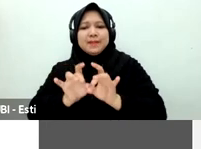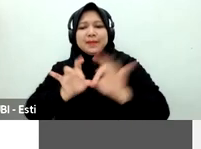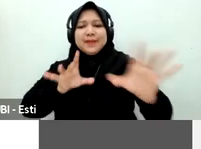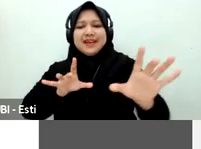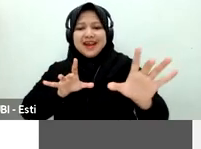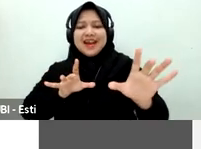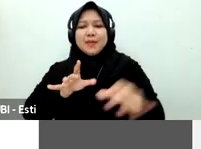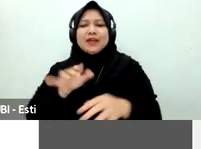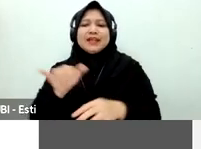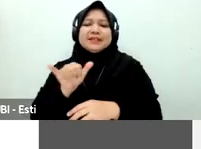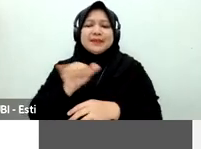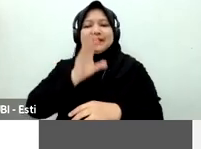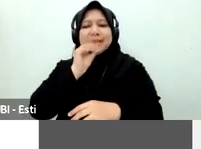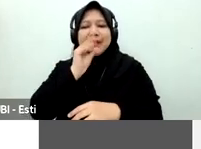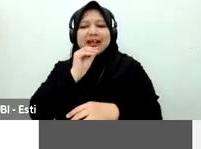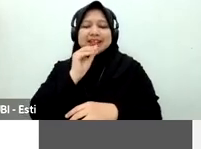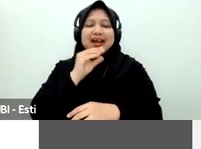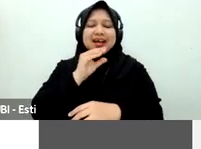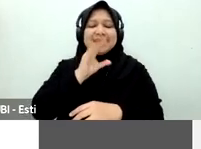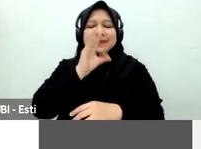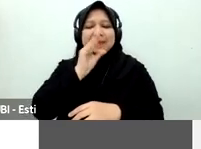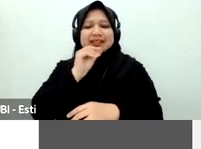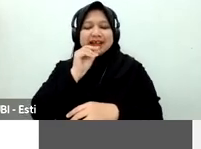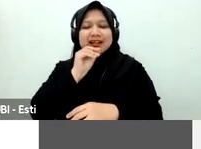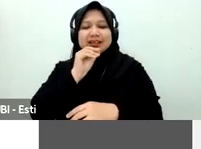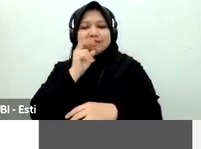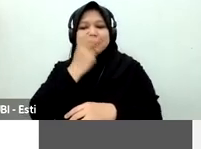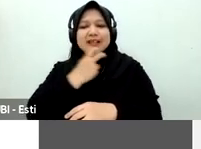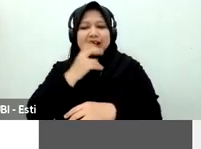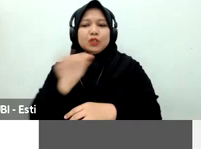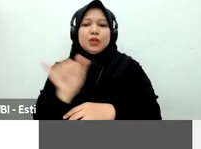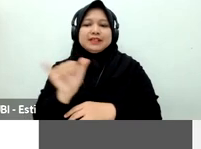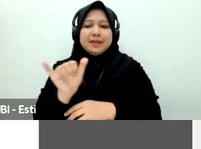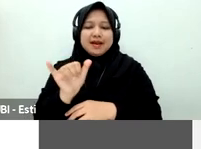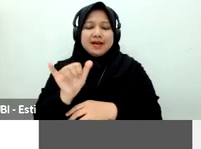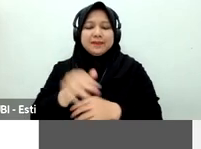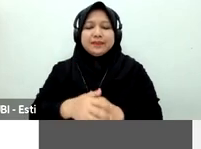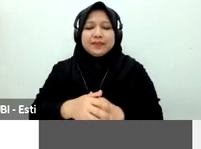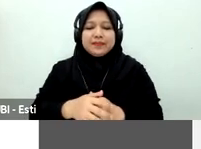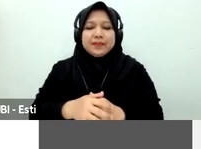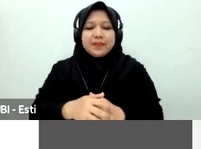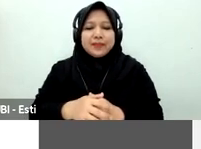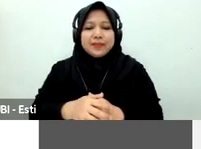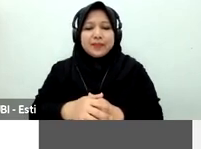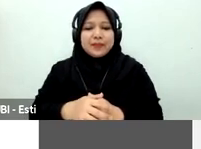tutur bahasa lisan nah kemudian juga kami menjadi paham tentang